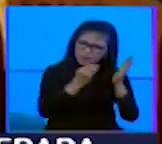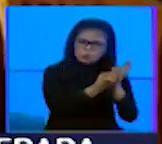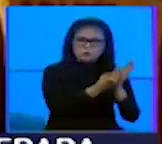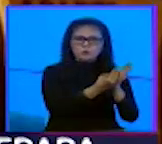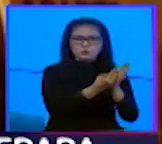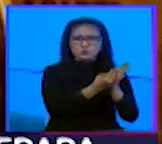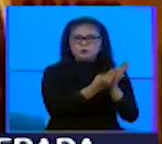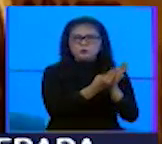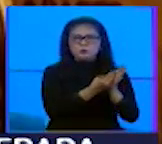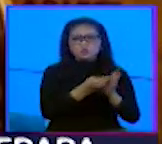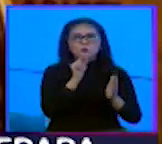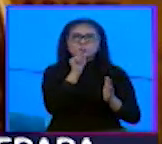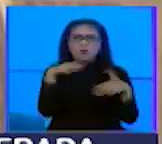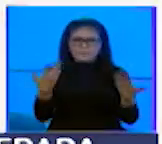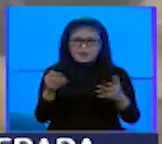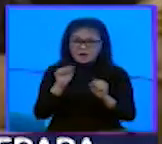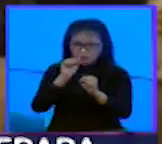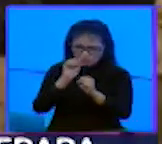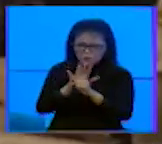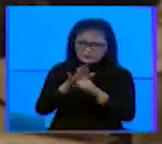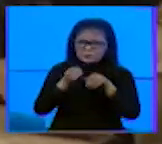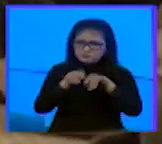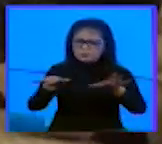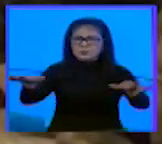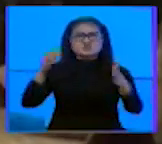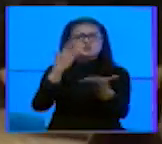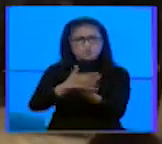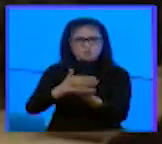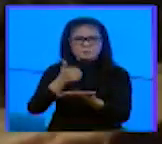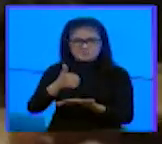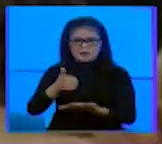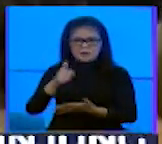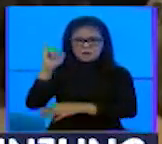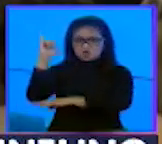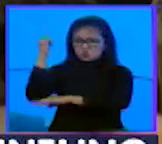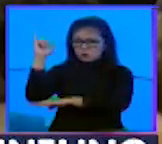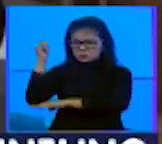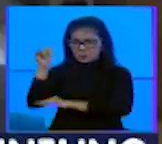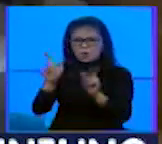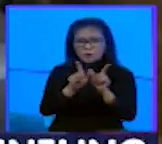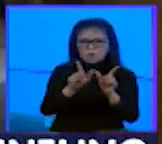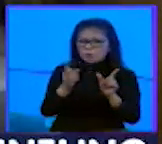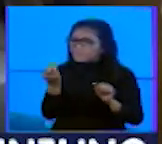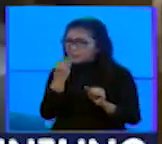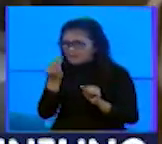untuk menghindari penyebaran COVID-19. Di Yogyakarta, sejumlah warung dan rumah makan juga belum menaati